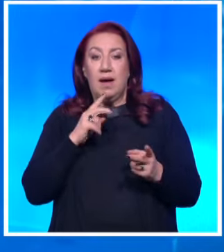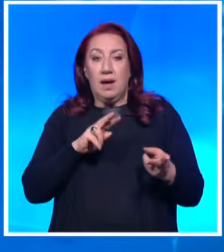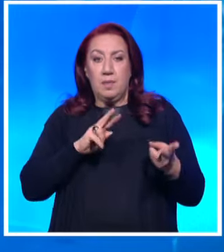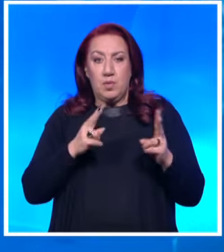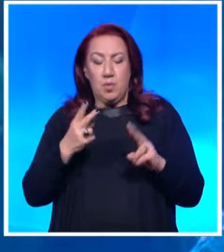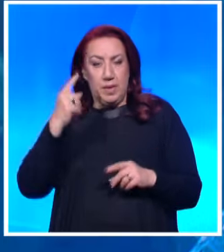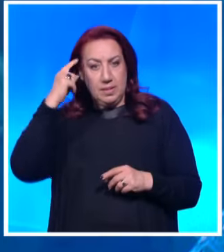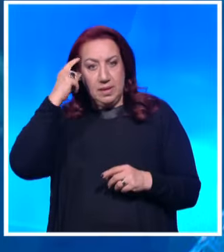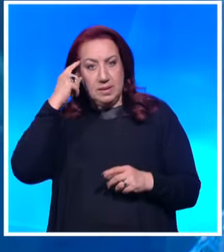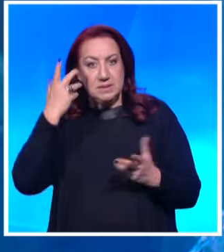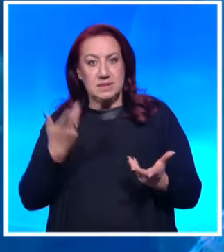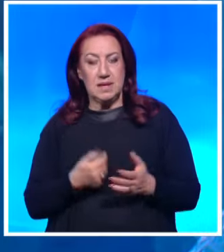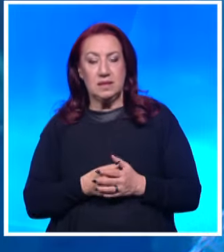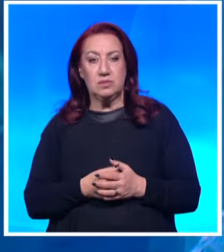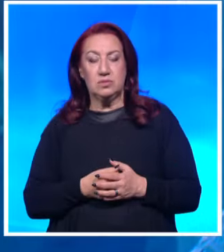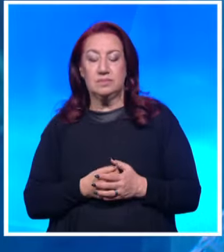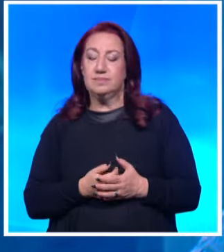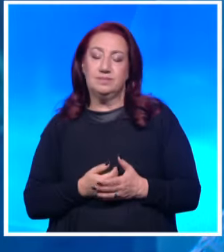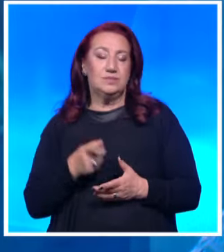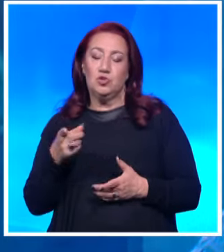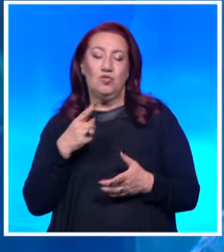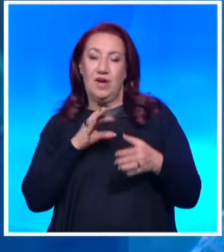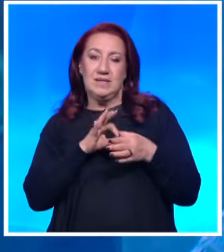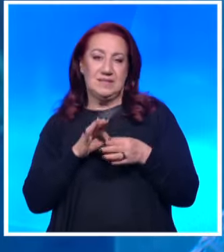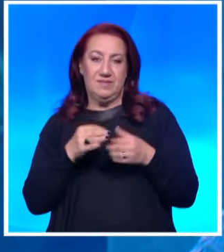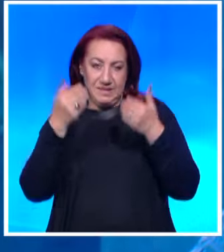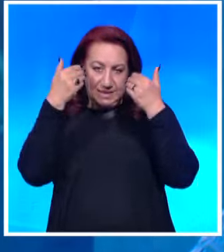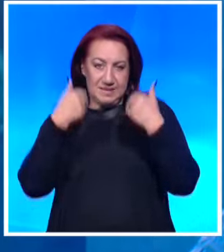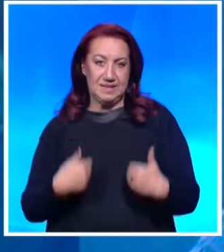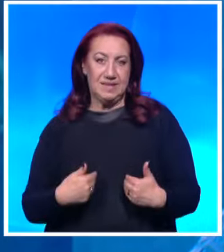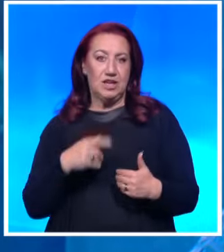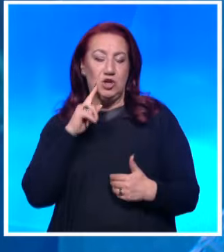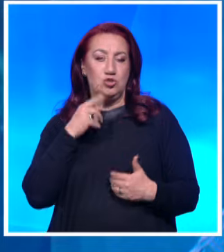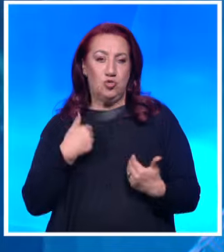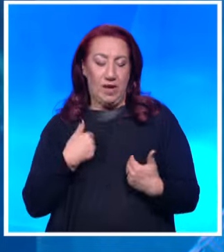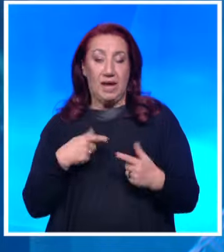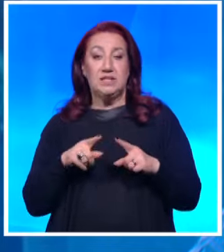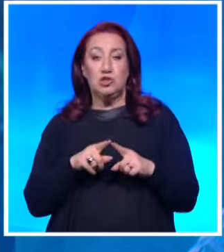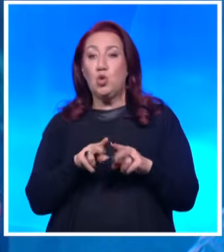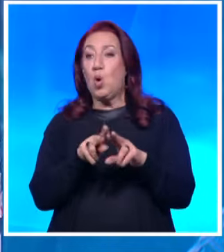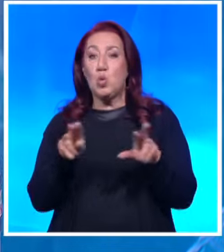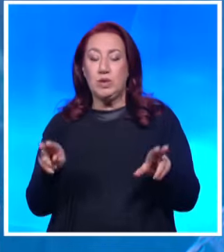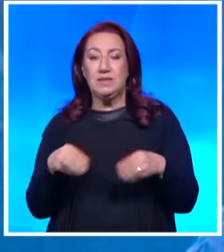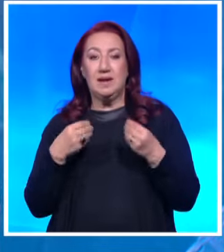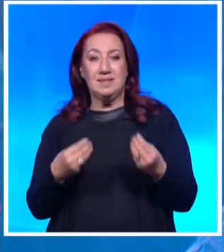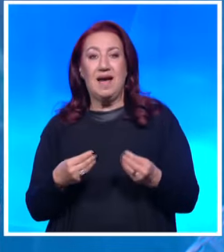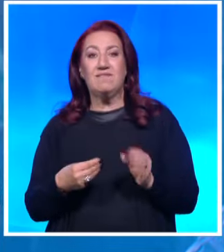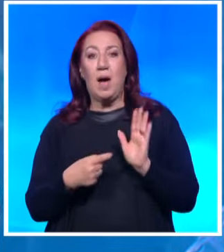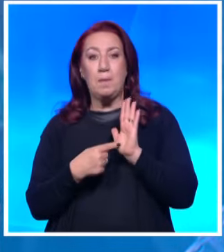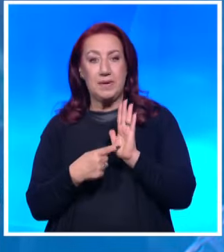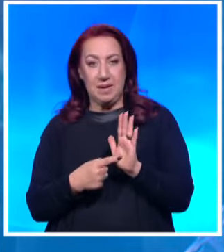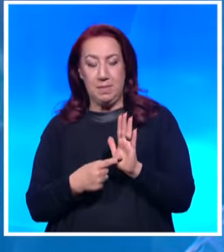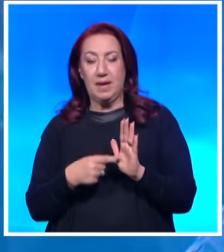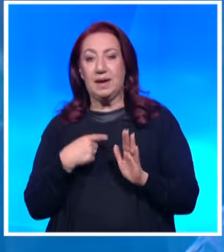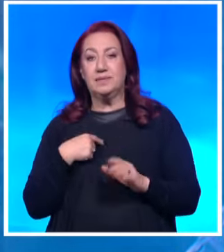волана? Съзнанието зависи изцяло от нас. От личния пример, на нас като родители, трябва да хванем тези млади